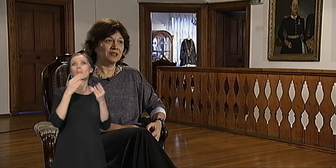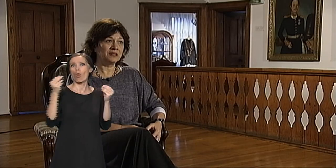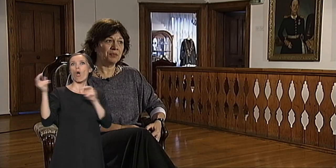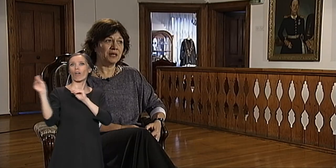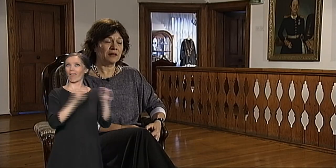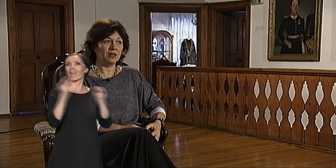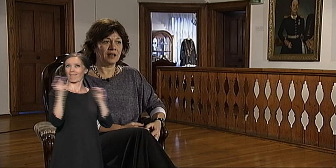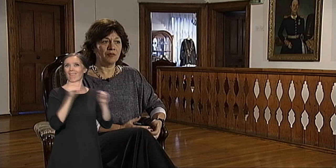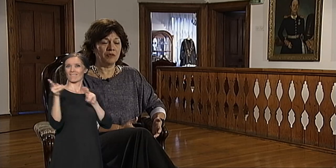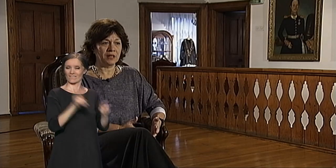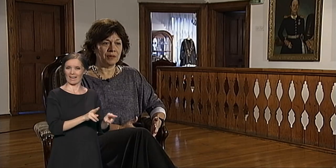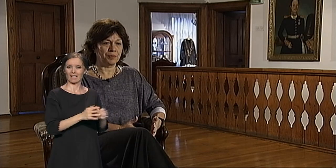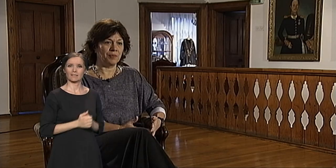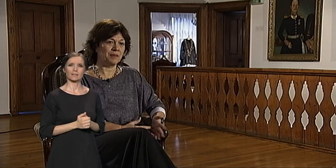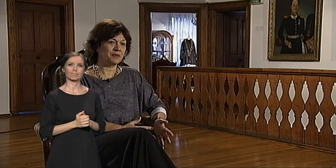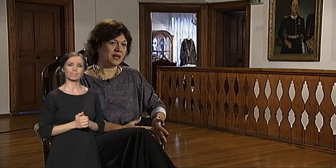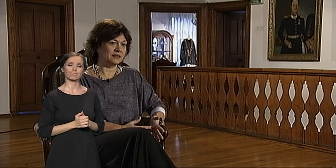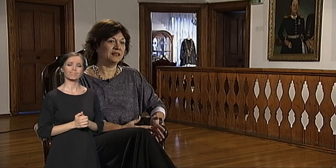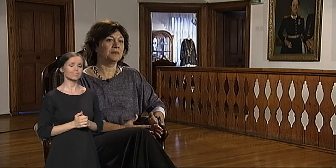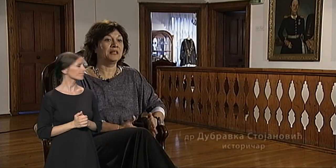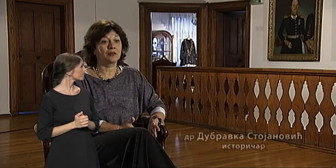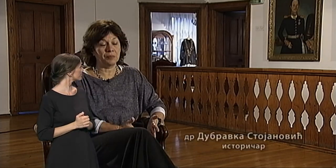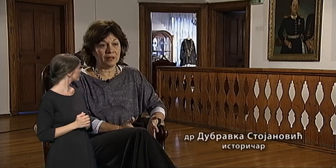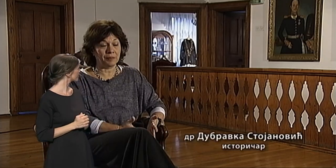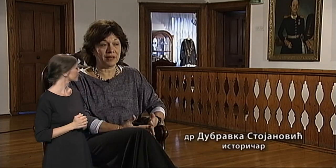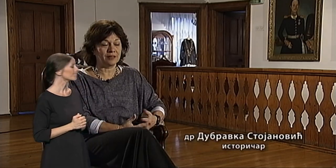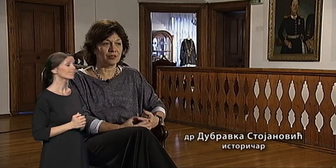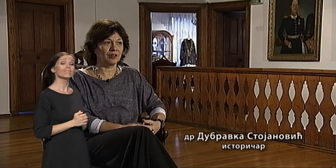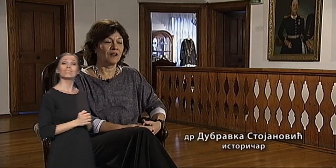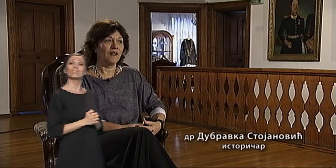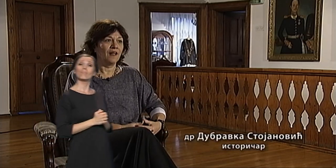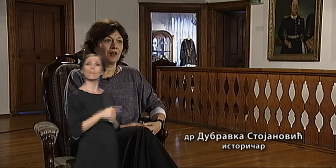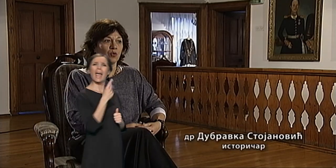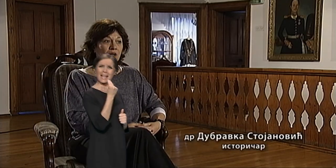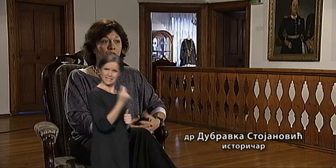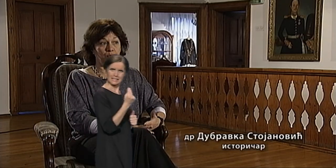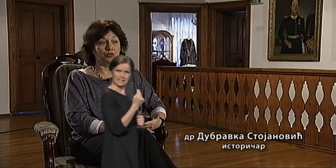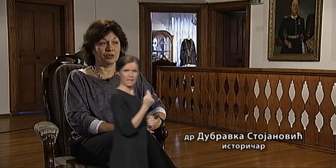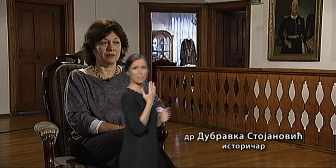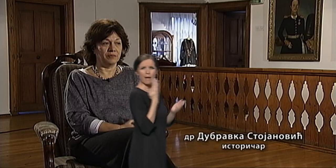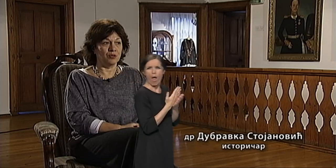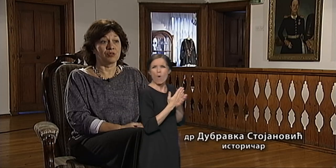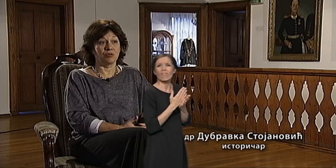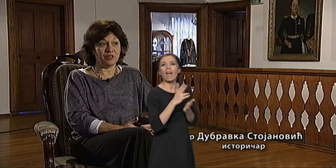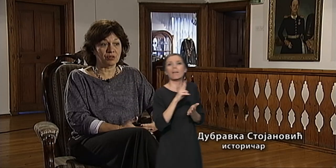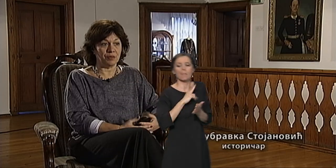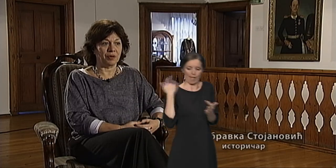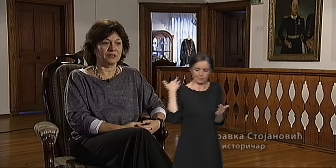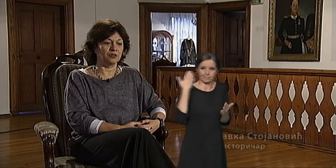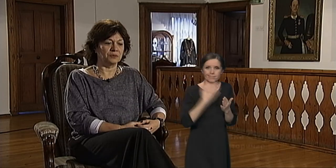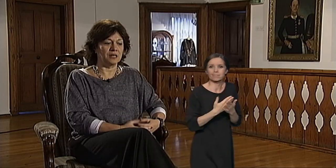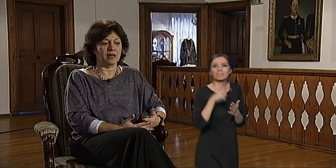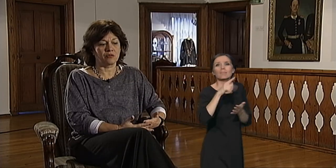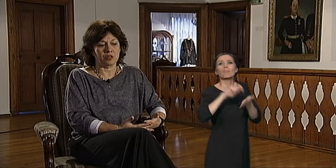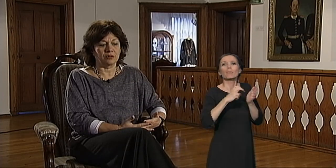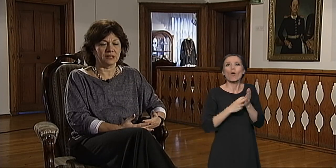Zanimljivo da Srbija, iako je naravno uvek imala probleme s finansijama, iako je bila pretežno ruralno društvo sa izuzetno visokim